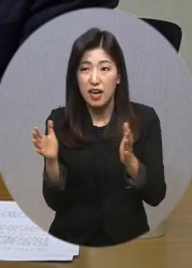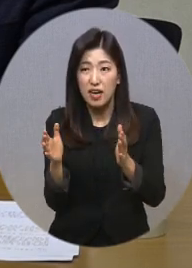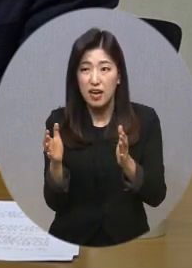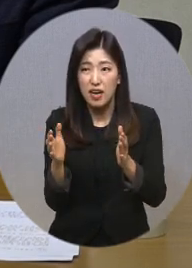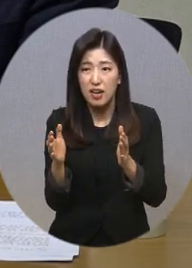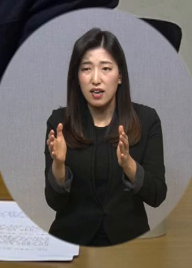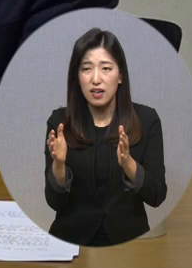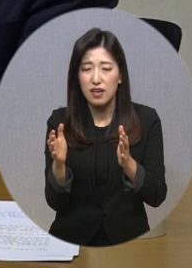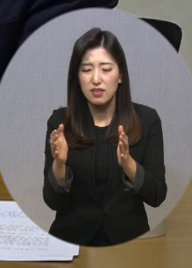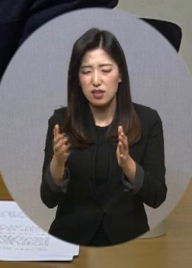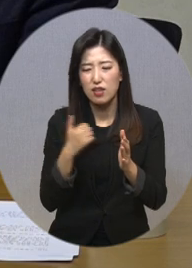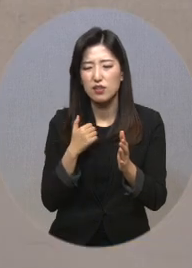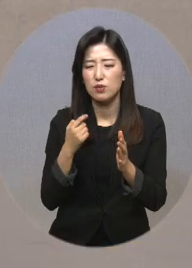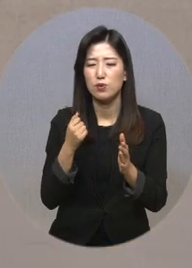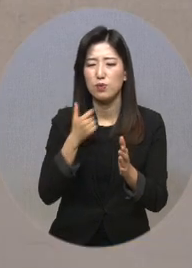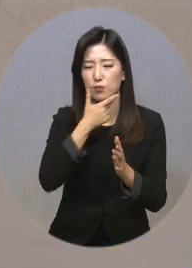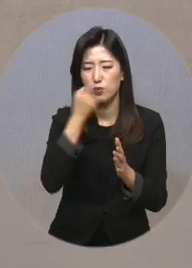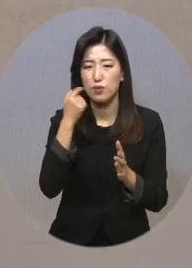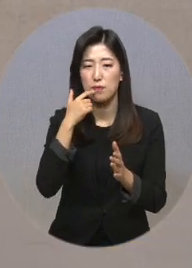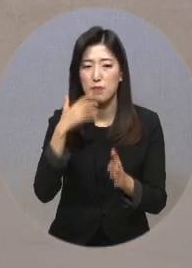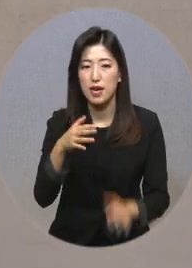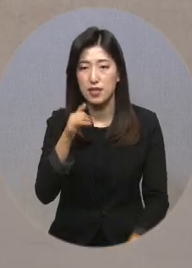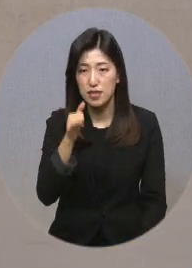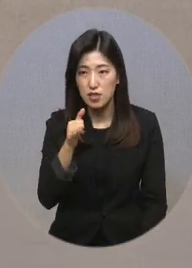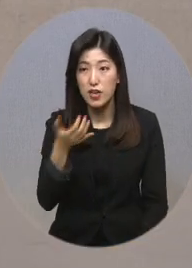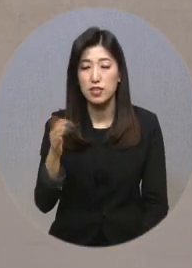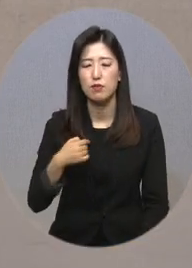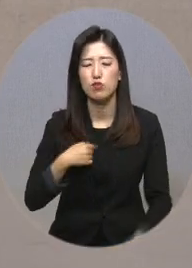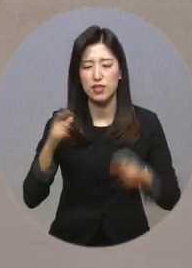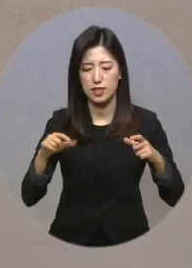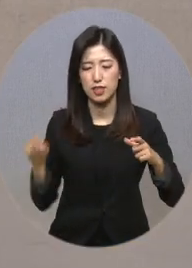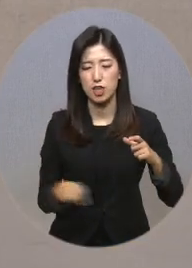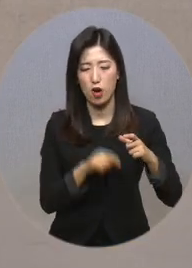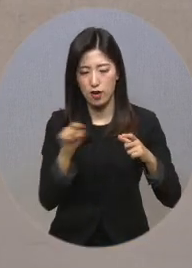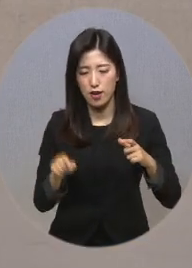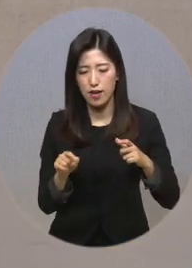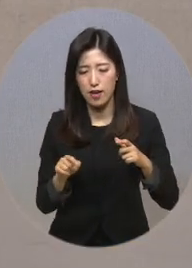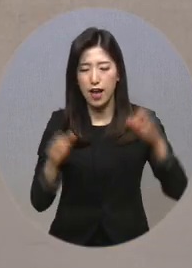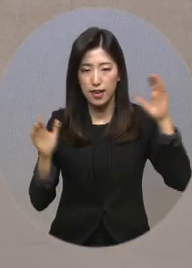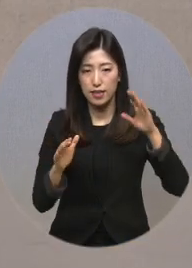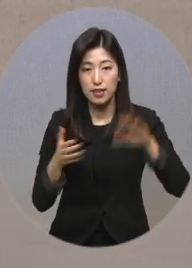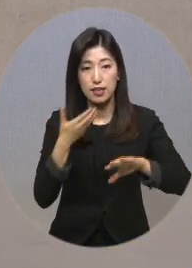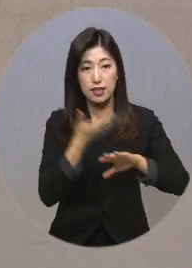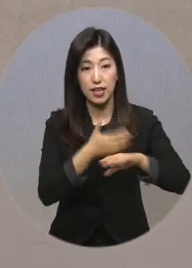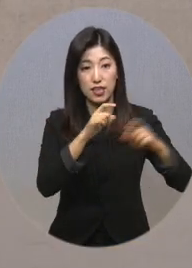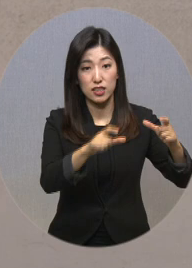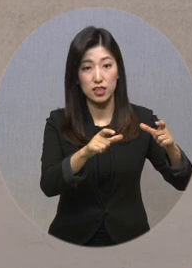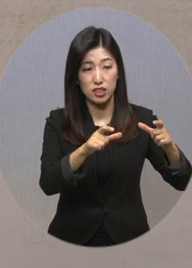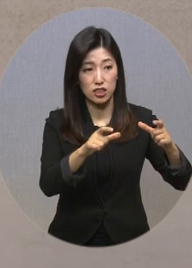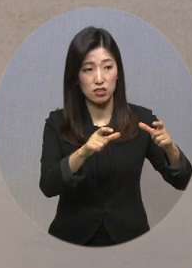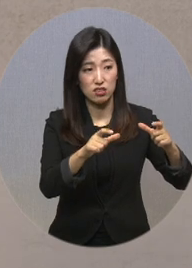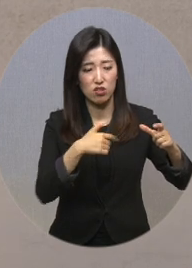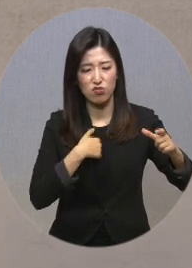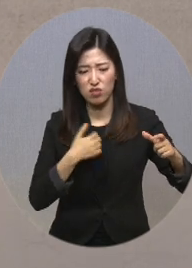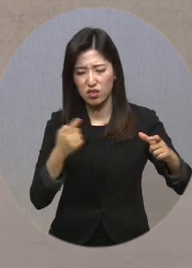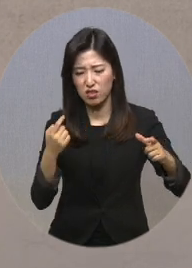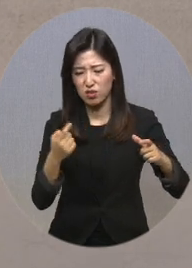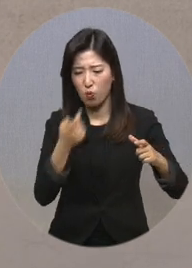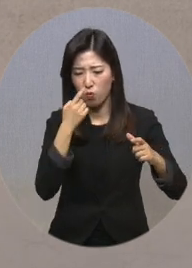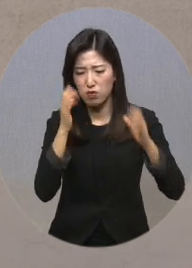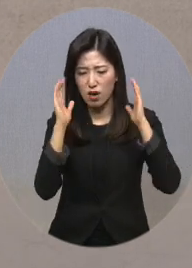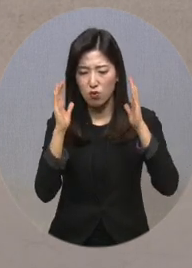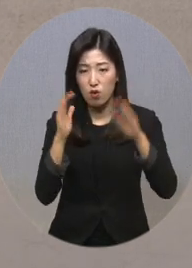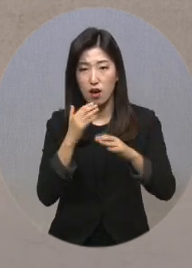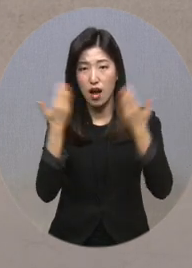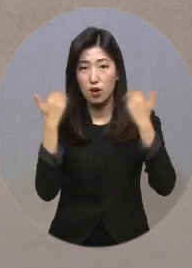분명히 오점은 있었지만은 이제부터라도 우리 지역의 학생들이 타 지역에 절대 지지지 않도록